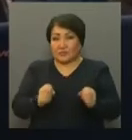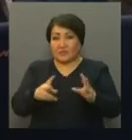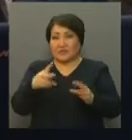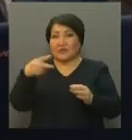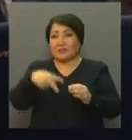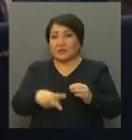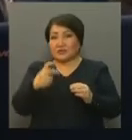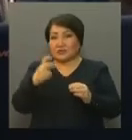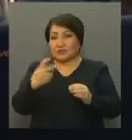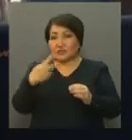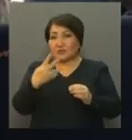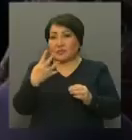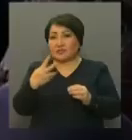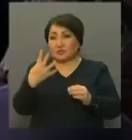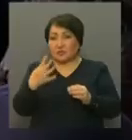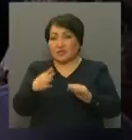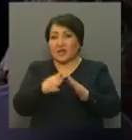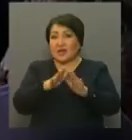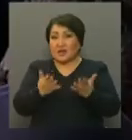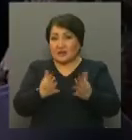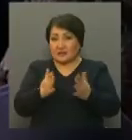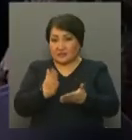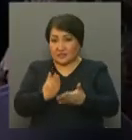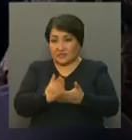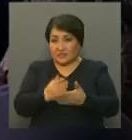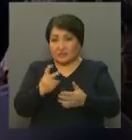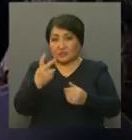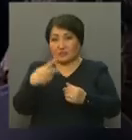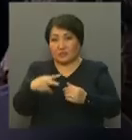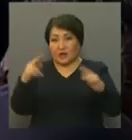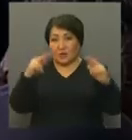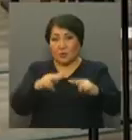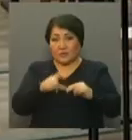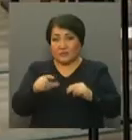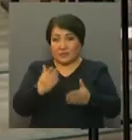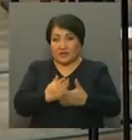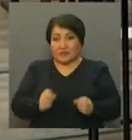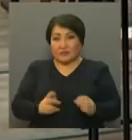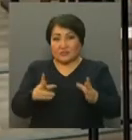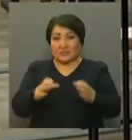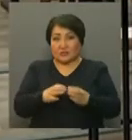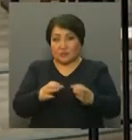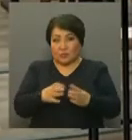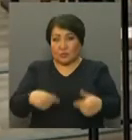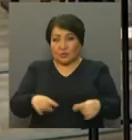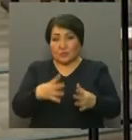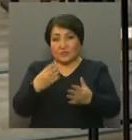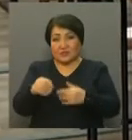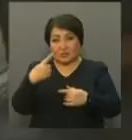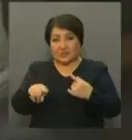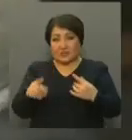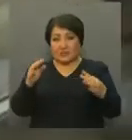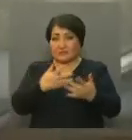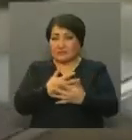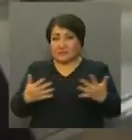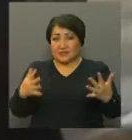2224 томнан тұрады. 205 куәгер бар. Іс фигуранттары ұйымдасқан қылмыстық топ құрып, өзгенің мүлкін иемденді. Заңсыз тапқан